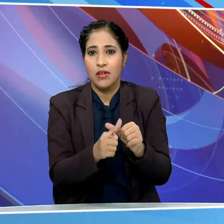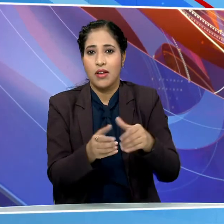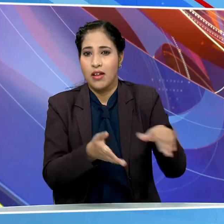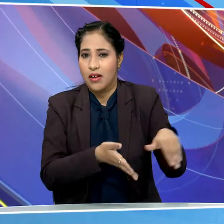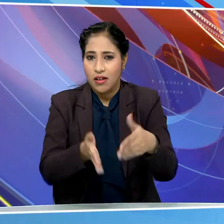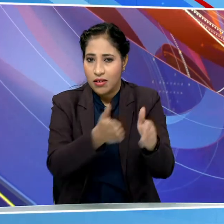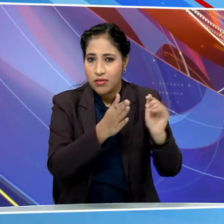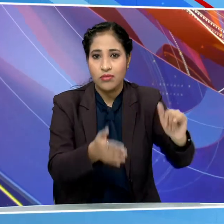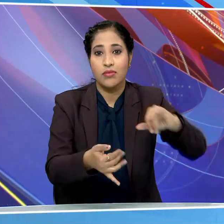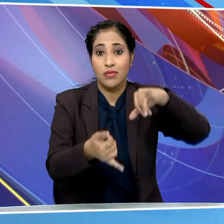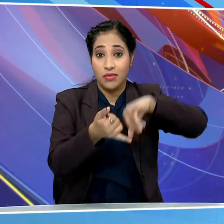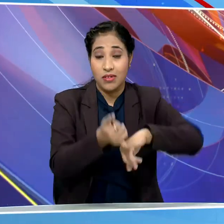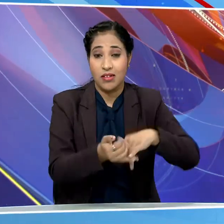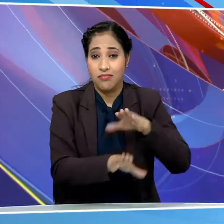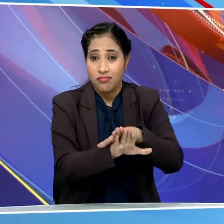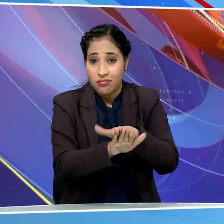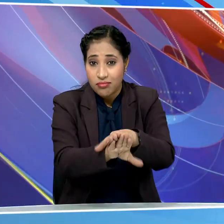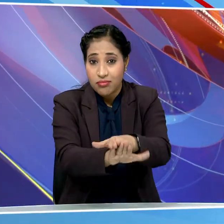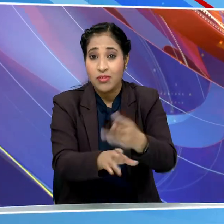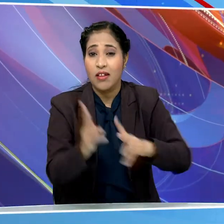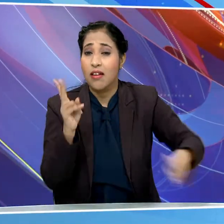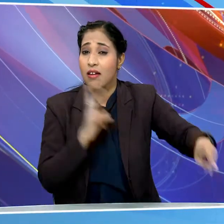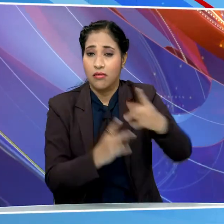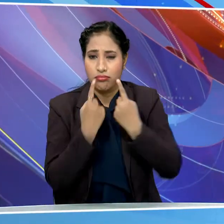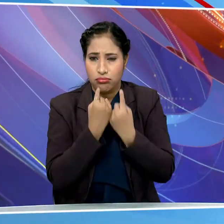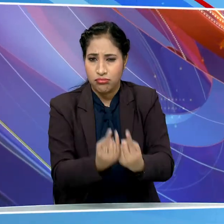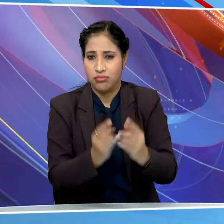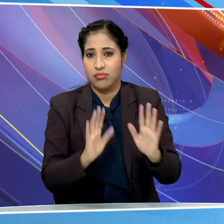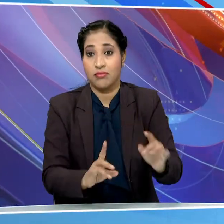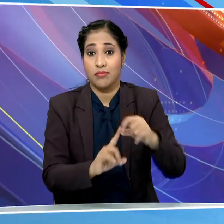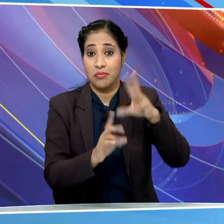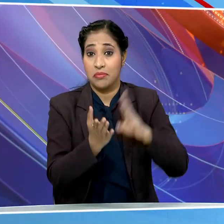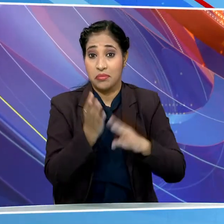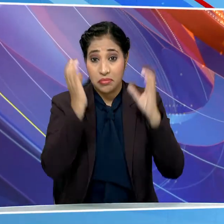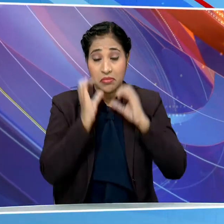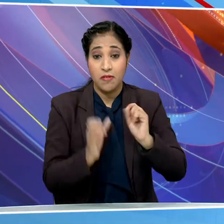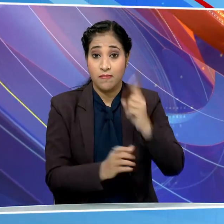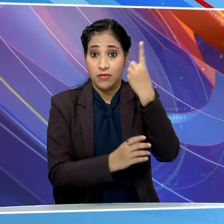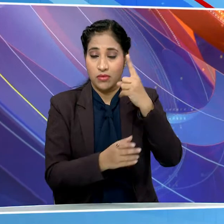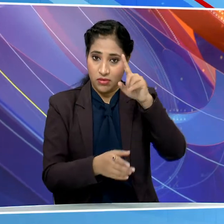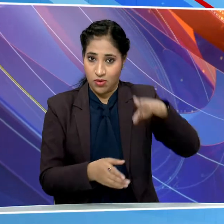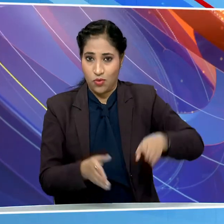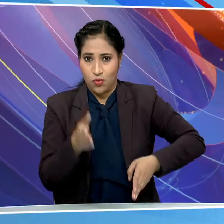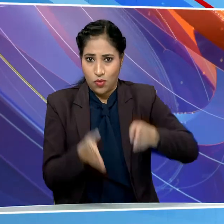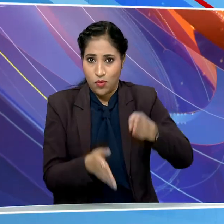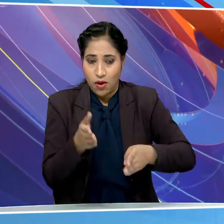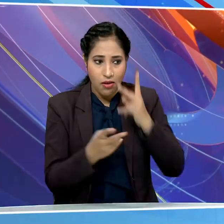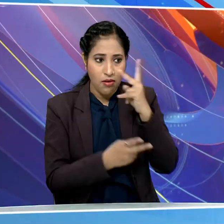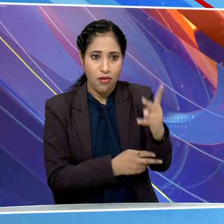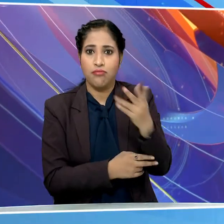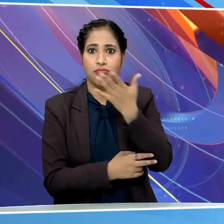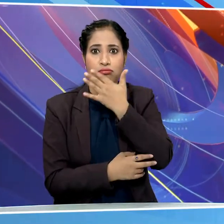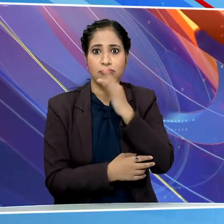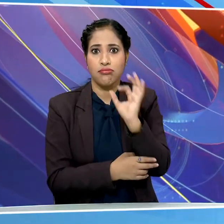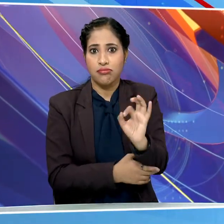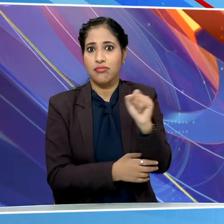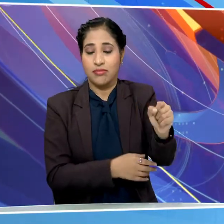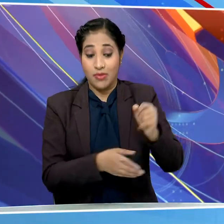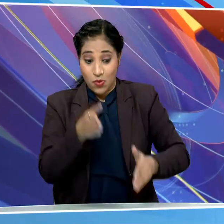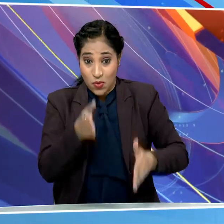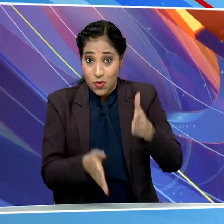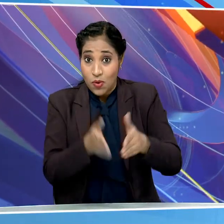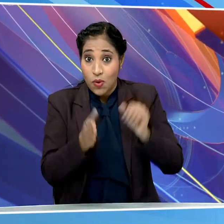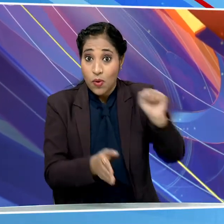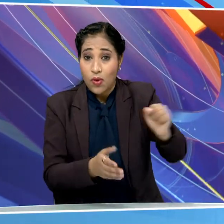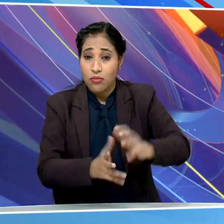एक्वाटिक गैलरी और शार्क टनल का जायजा लिया। पीएम ने सबसे पहले रोबोटिक्स गैलरी को देखा, जहां रोबोटिक्स